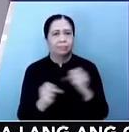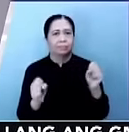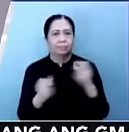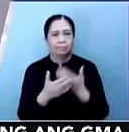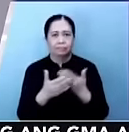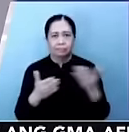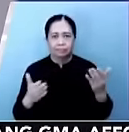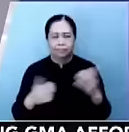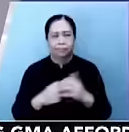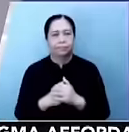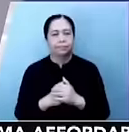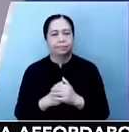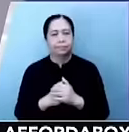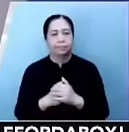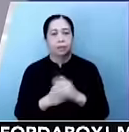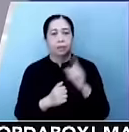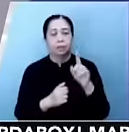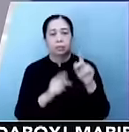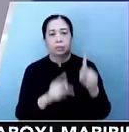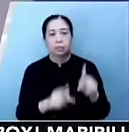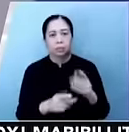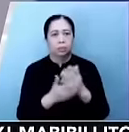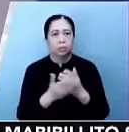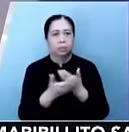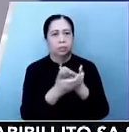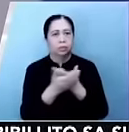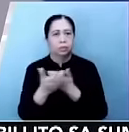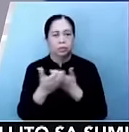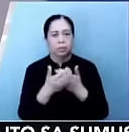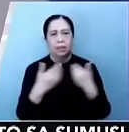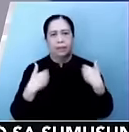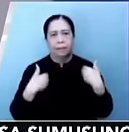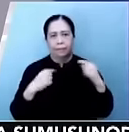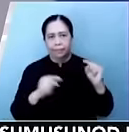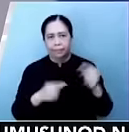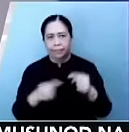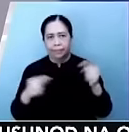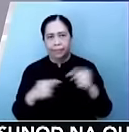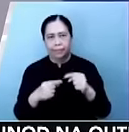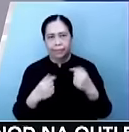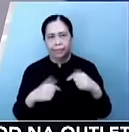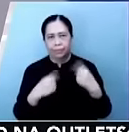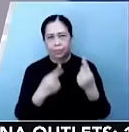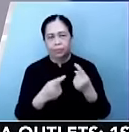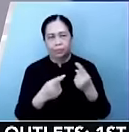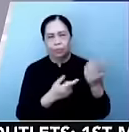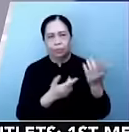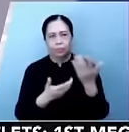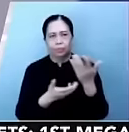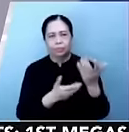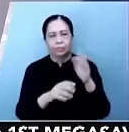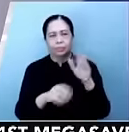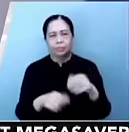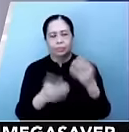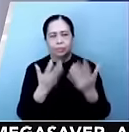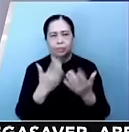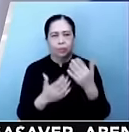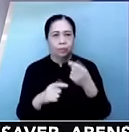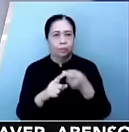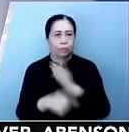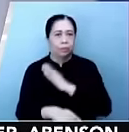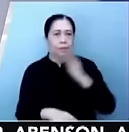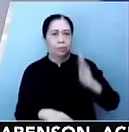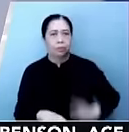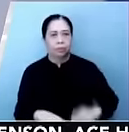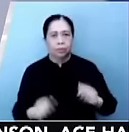gamit. Isang residente at ilang bombero pa ang sugatan sa gitna ng pag-apula sa apoy. At mula po sa Binondo, nakatutok live